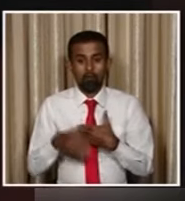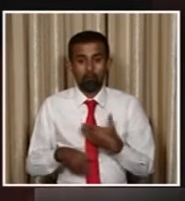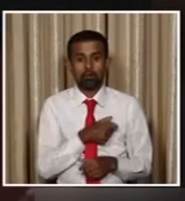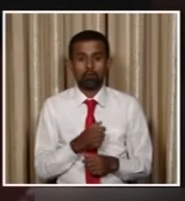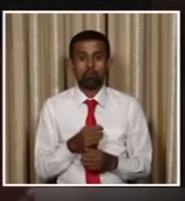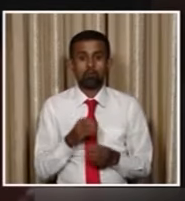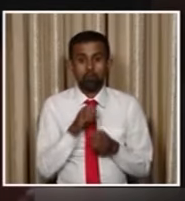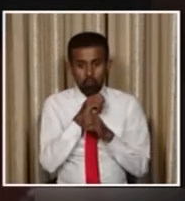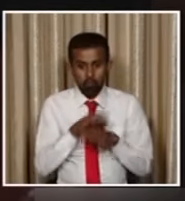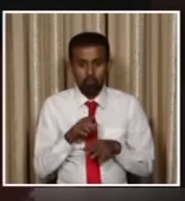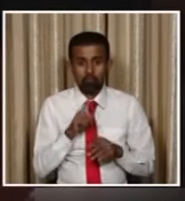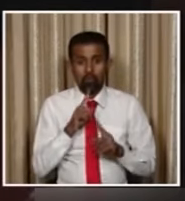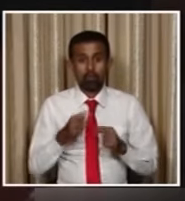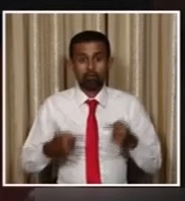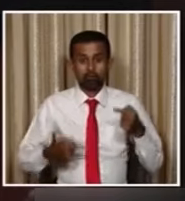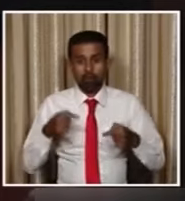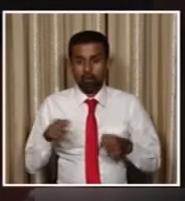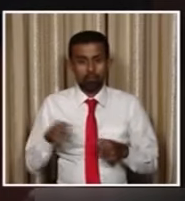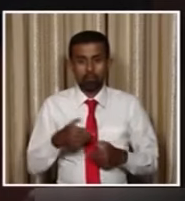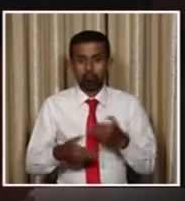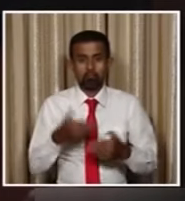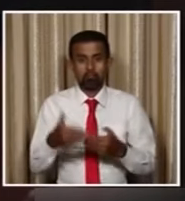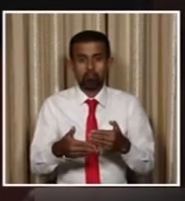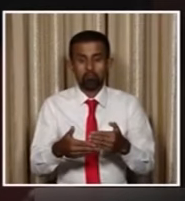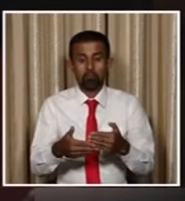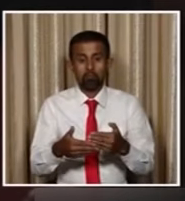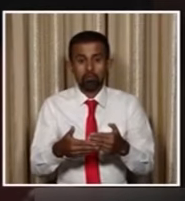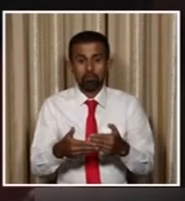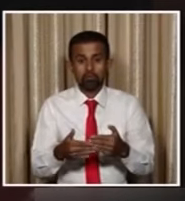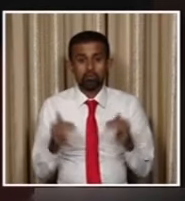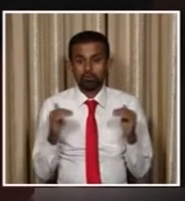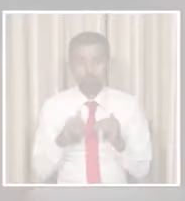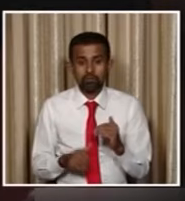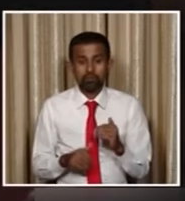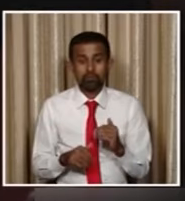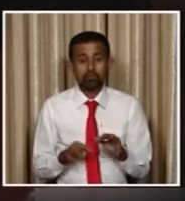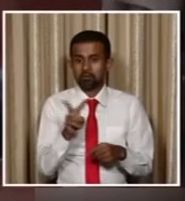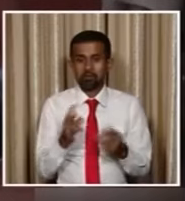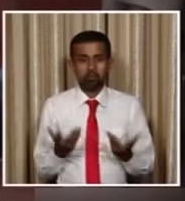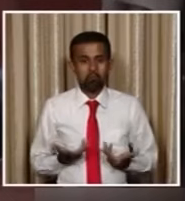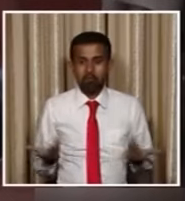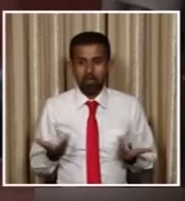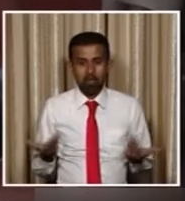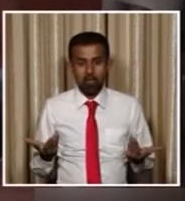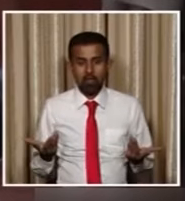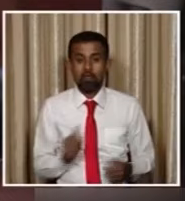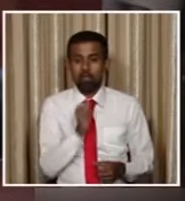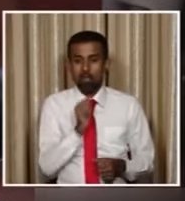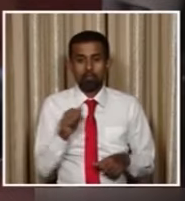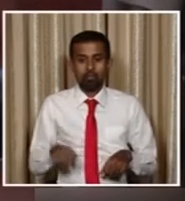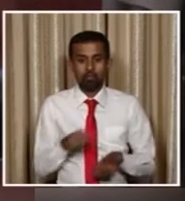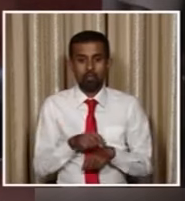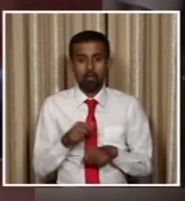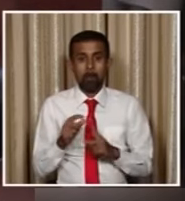සභාවේ දෙන්නේ මේ විවාදේ නැවත අද දවසේ මෙහෙම පවත්වාගෙන යන කිසිදු ආකාරයක යුක්තිසහගත භාවයක් නැහැ ඇත්තරම දැන් තියෙන්නේ